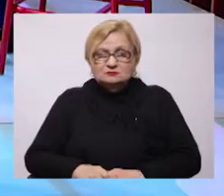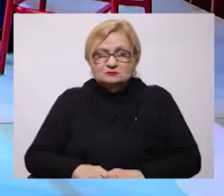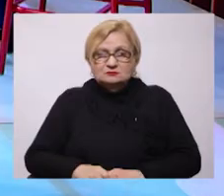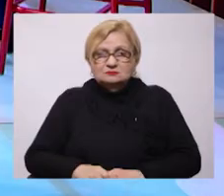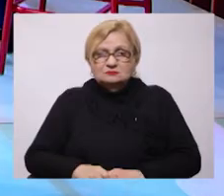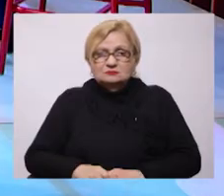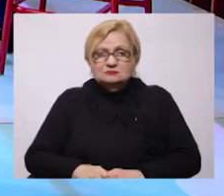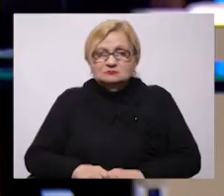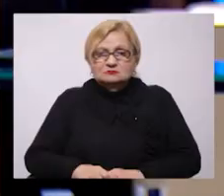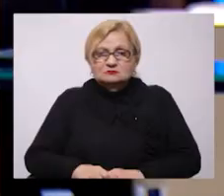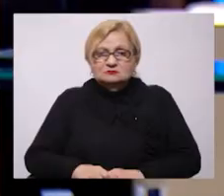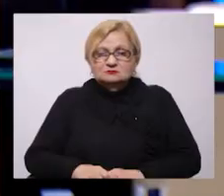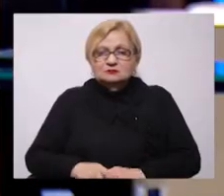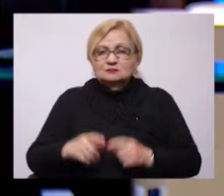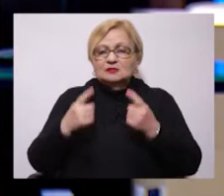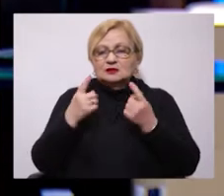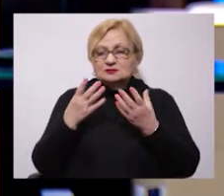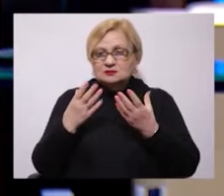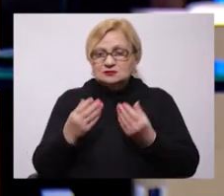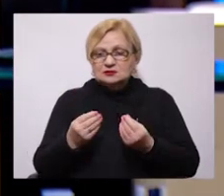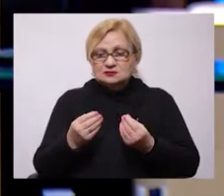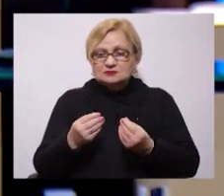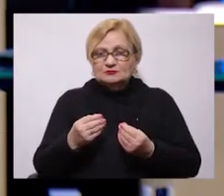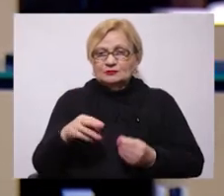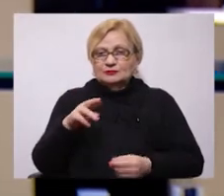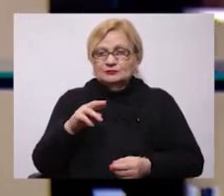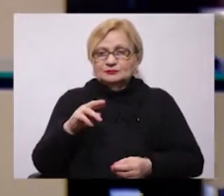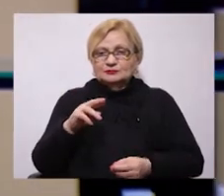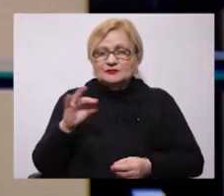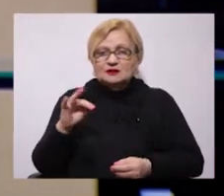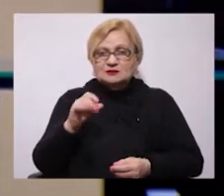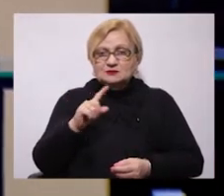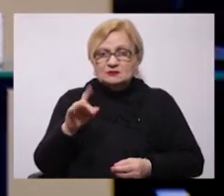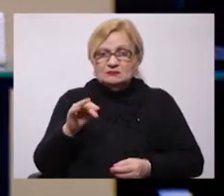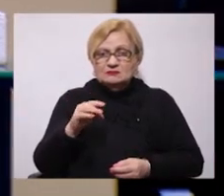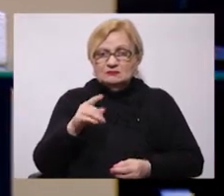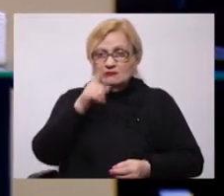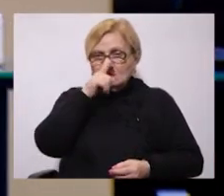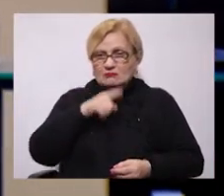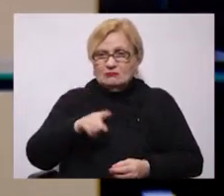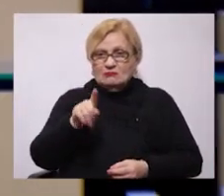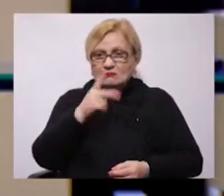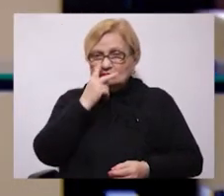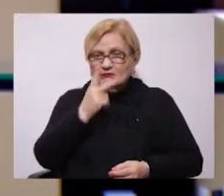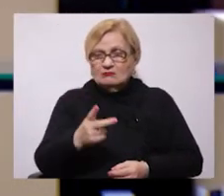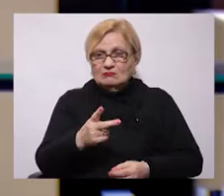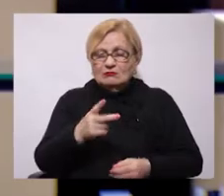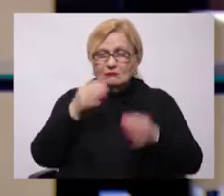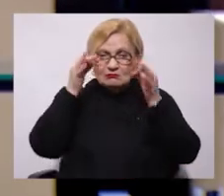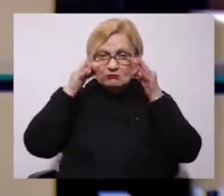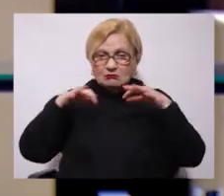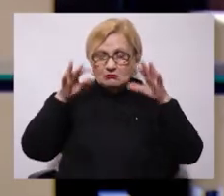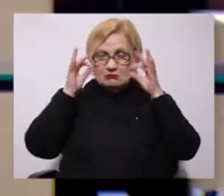ერთ დღესაც დეიზი მარტორქა ნახა, რომ